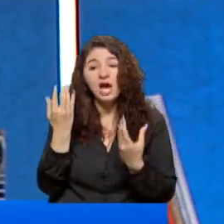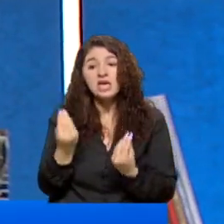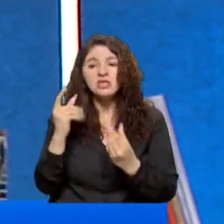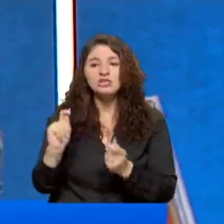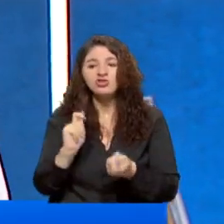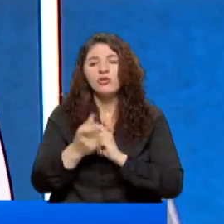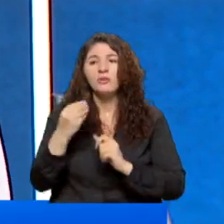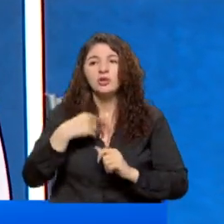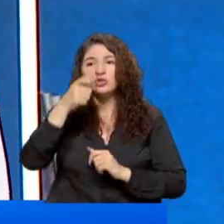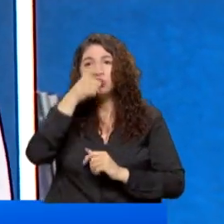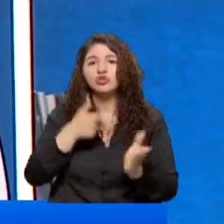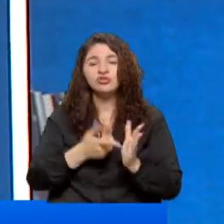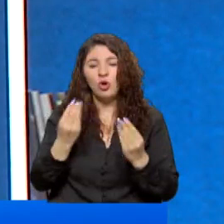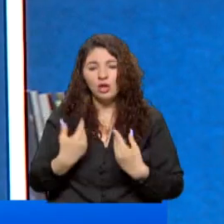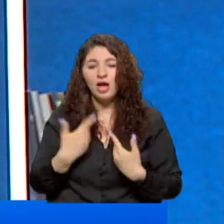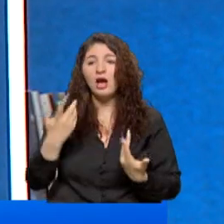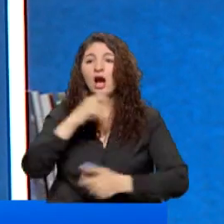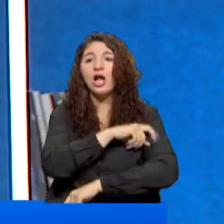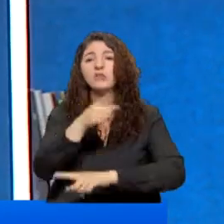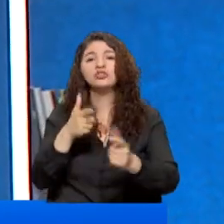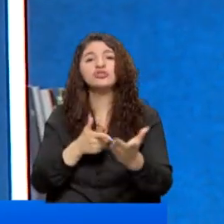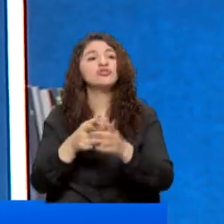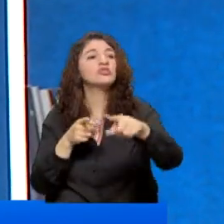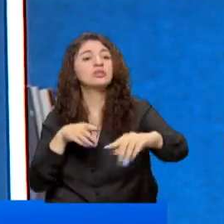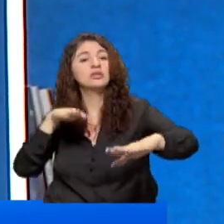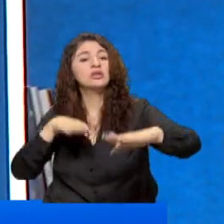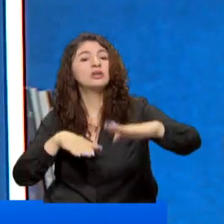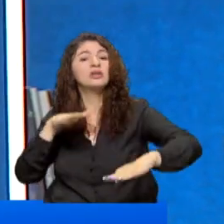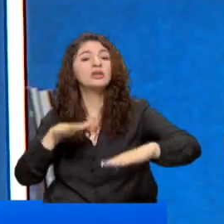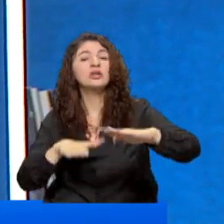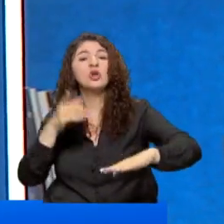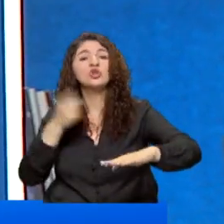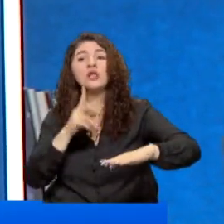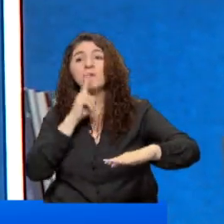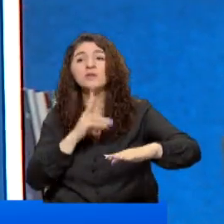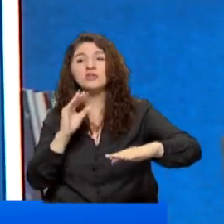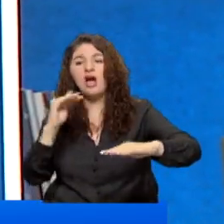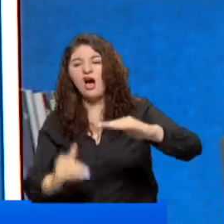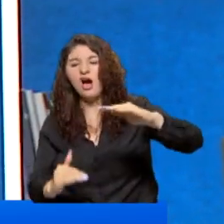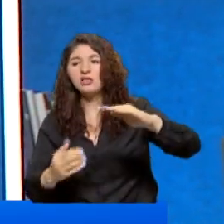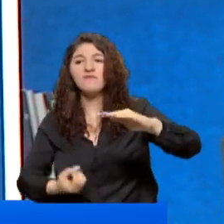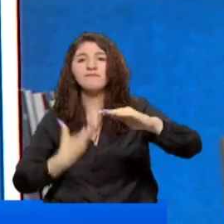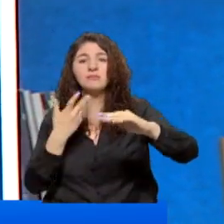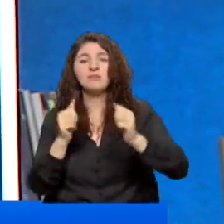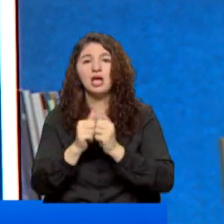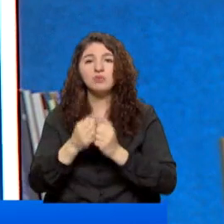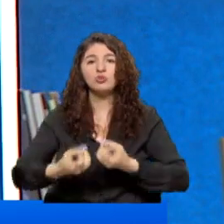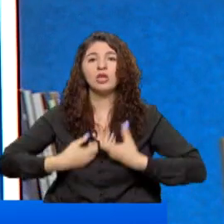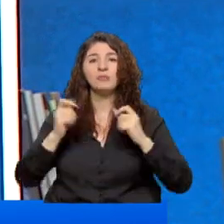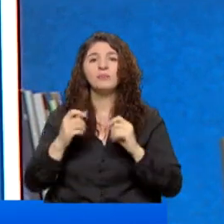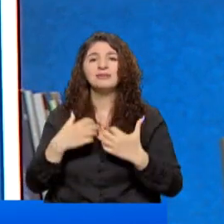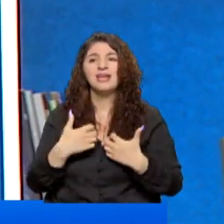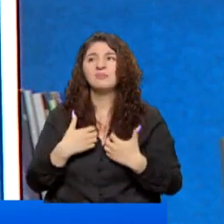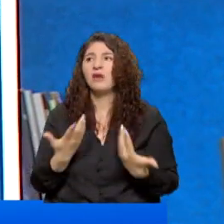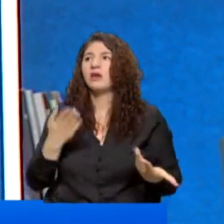yaparız yani ben nasıl bir Türk çiftçisi olarak Alman çiftçisinin yüzde 200 daha altında verimlilikle üretim